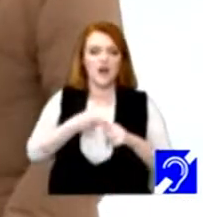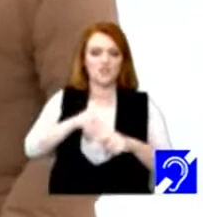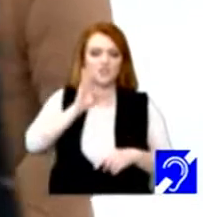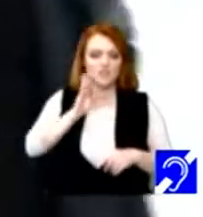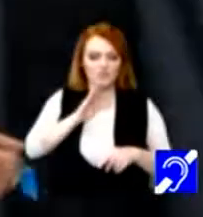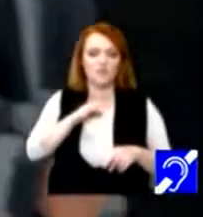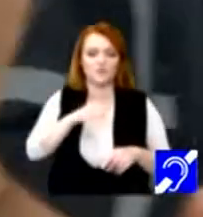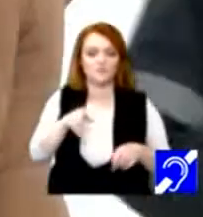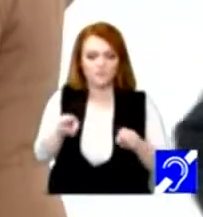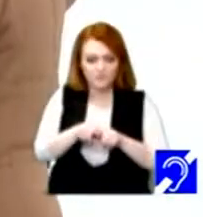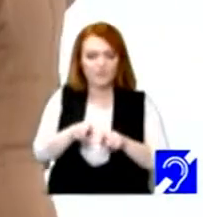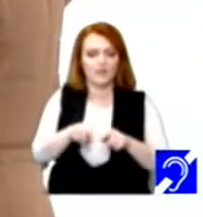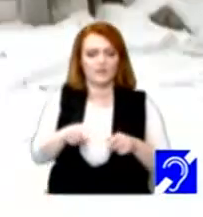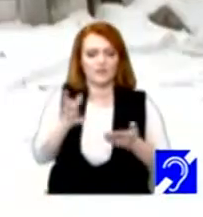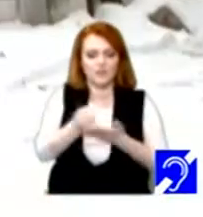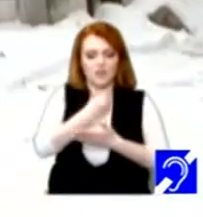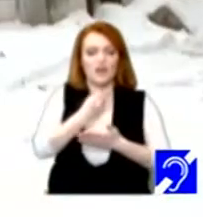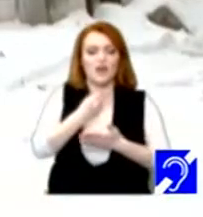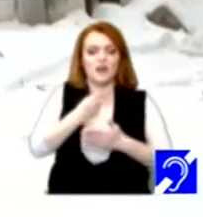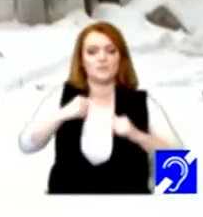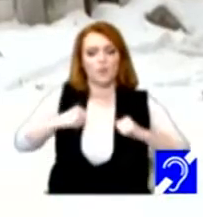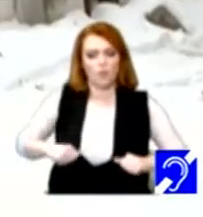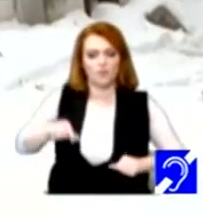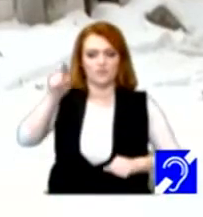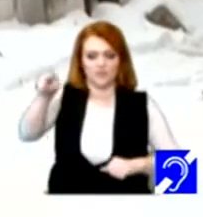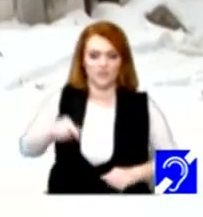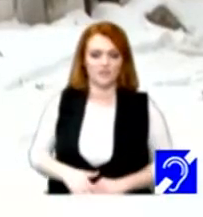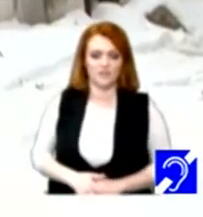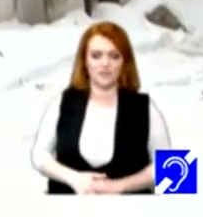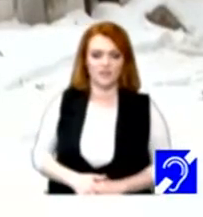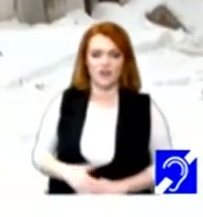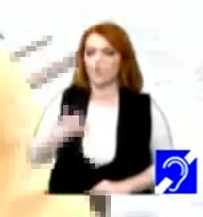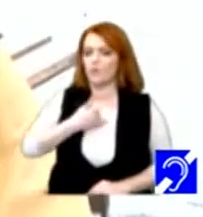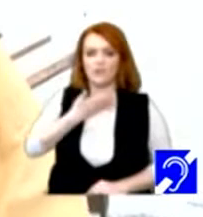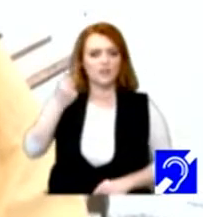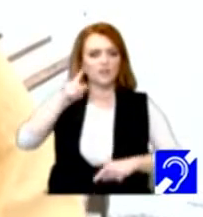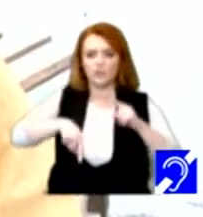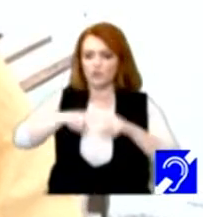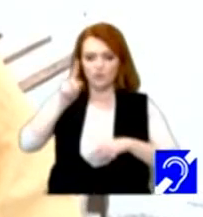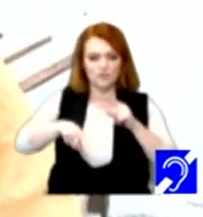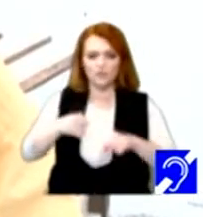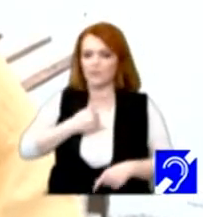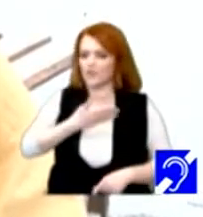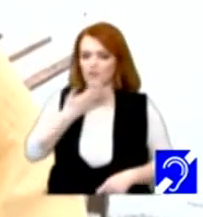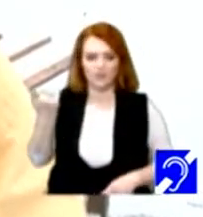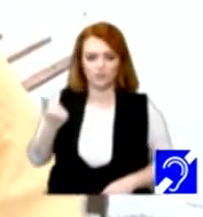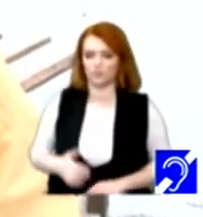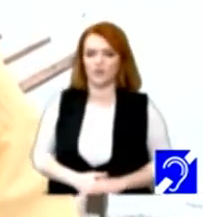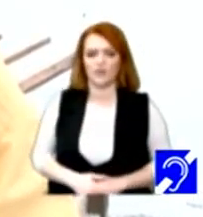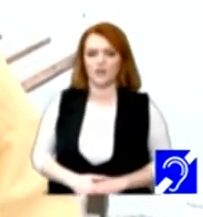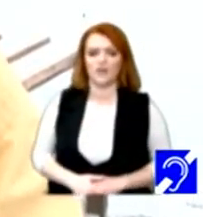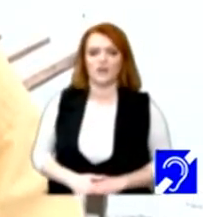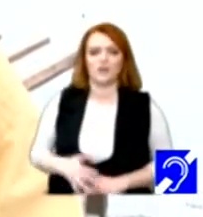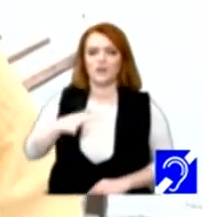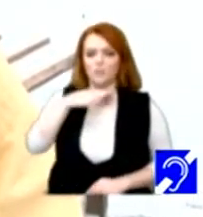la centru. N-am rude. Sunteți mulți. Mulți ani am trăit pe la aporne